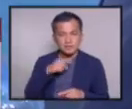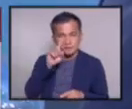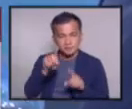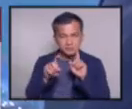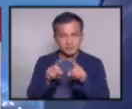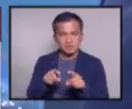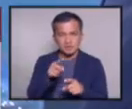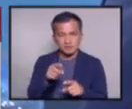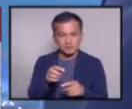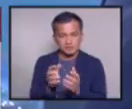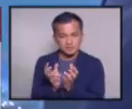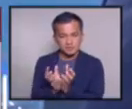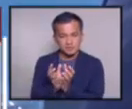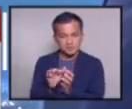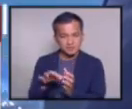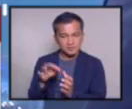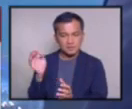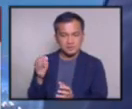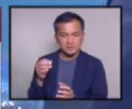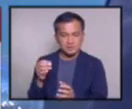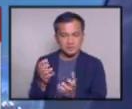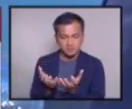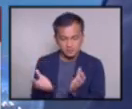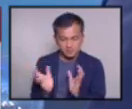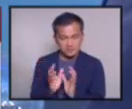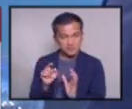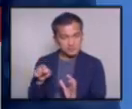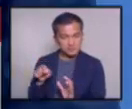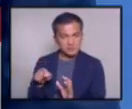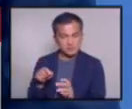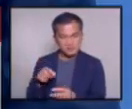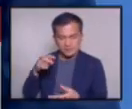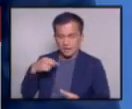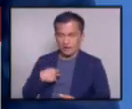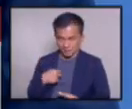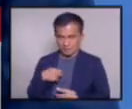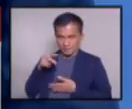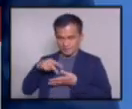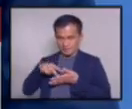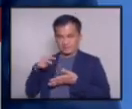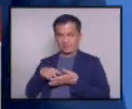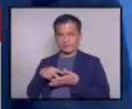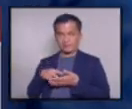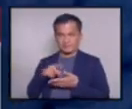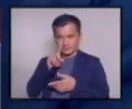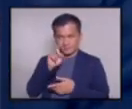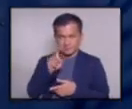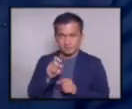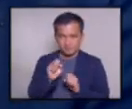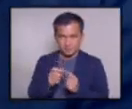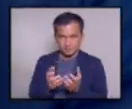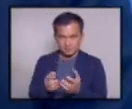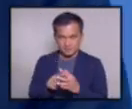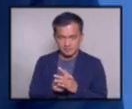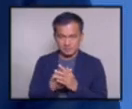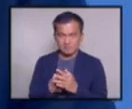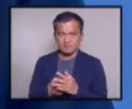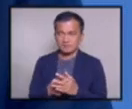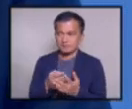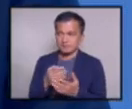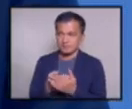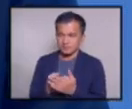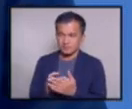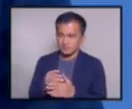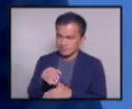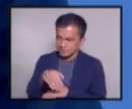ay bubunot mula sa ating fishbowl dito at babasahin ko po ang tanong. So, pwede na po tayo magsimula. Okay, magandang gabi